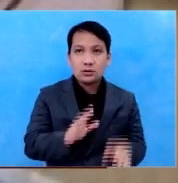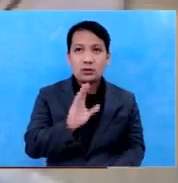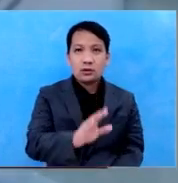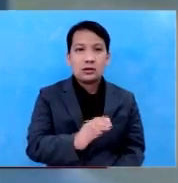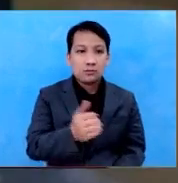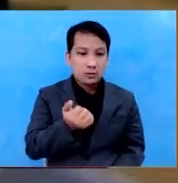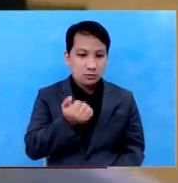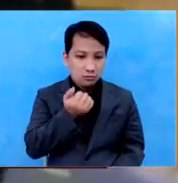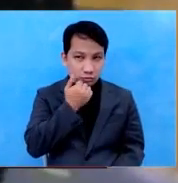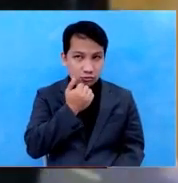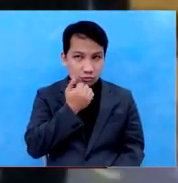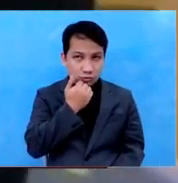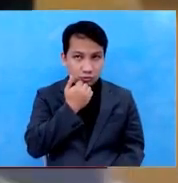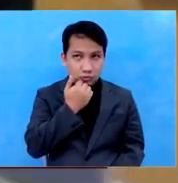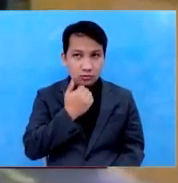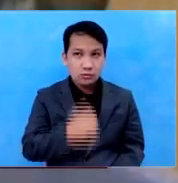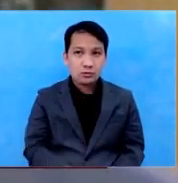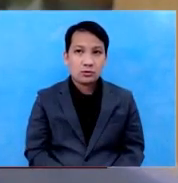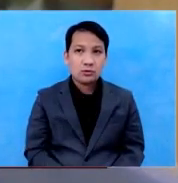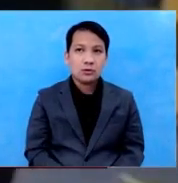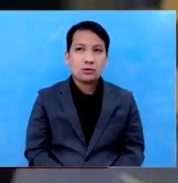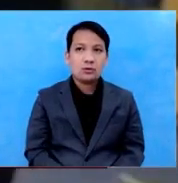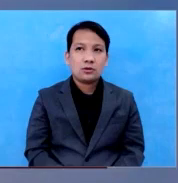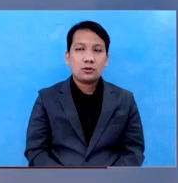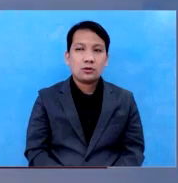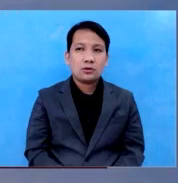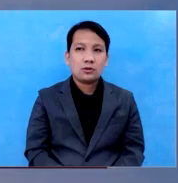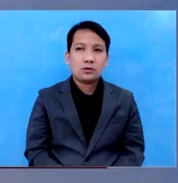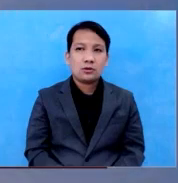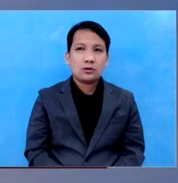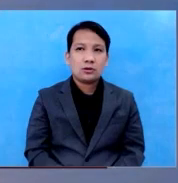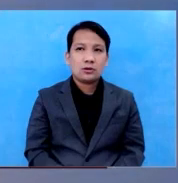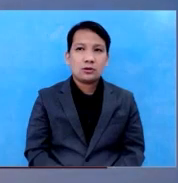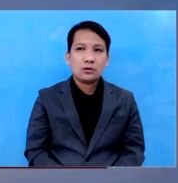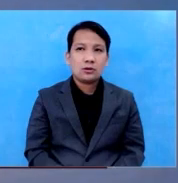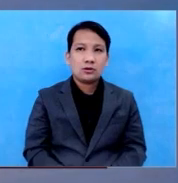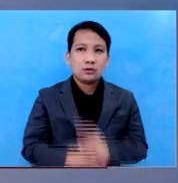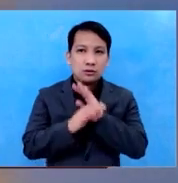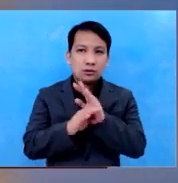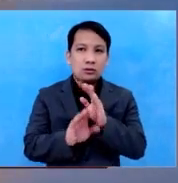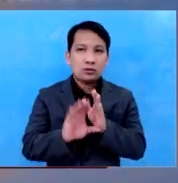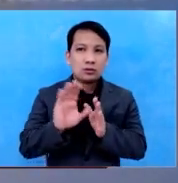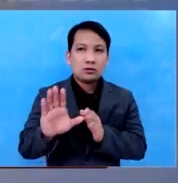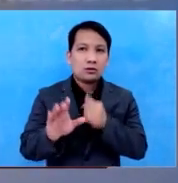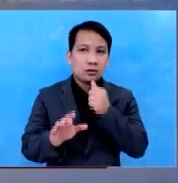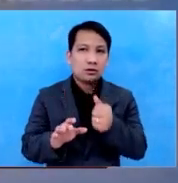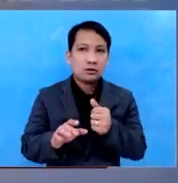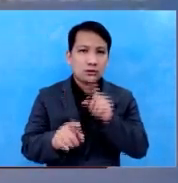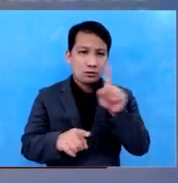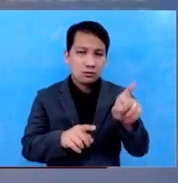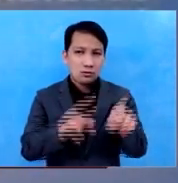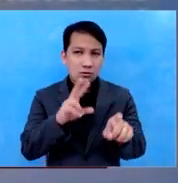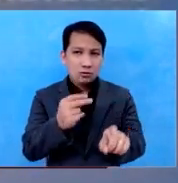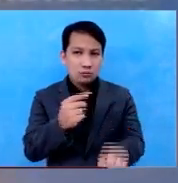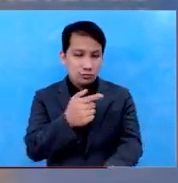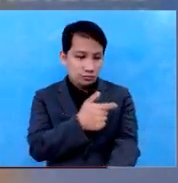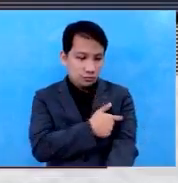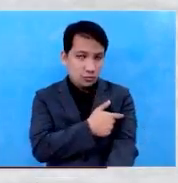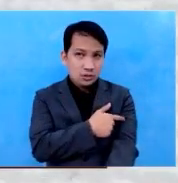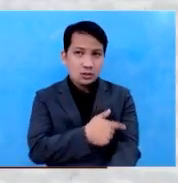malisyoso. Kaya kung papanorin, mukhang iniiwasan ni Tedros ang tanong kung kailan siya